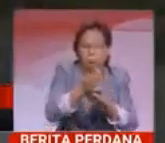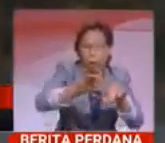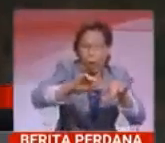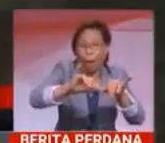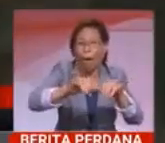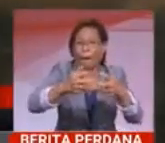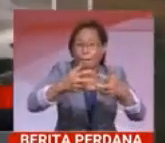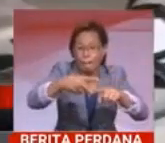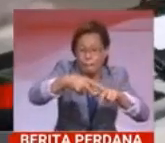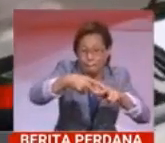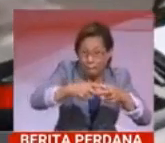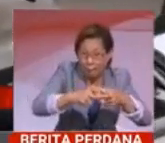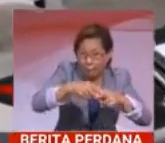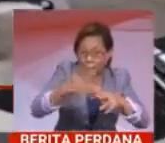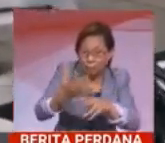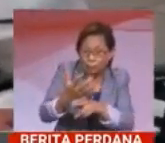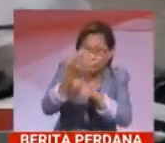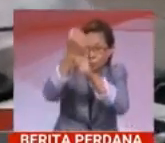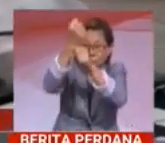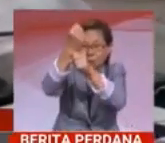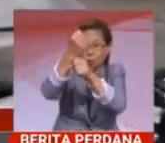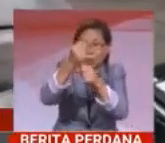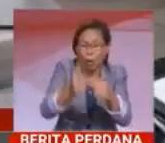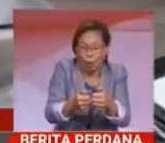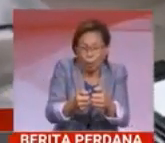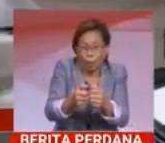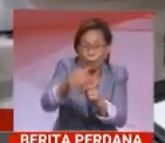pernah menjuarai pertandingan